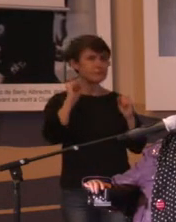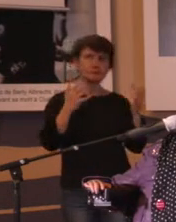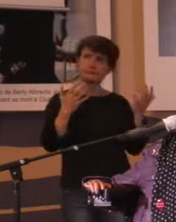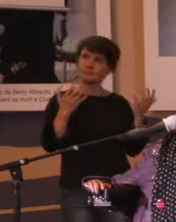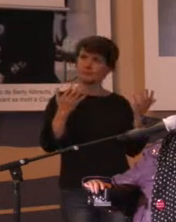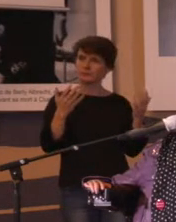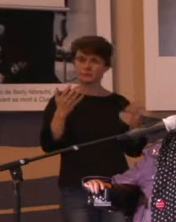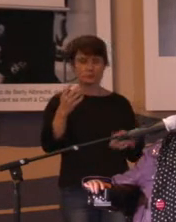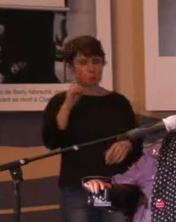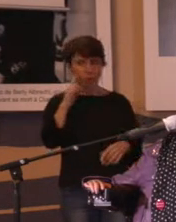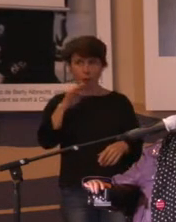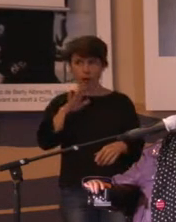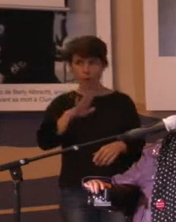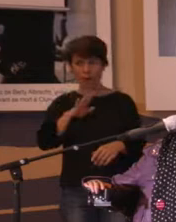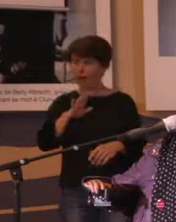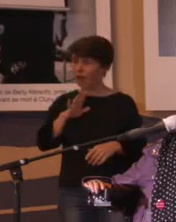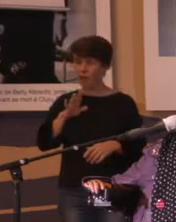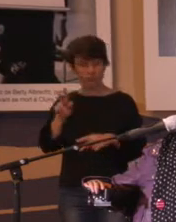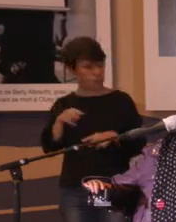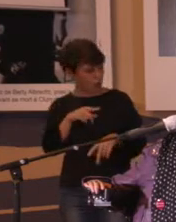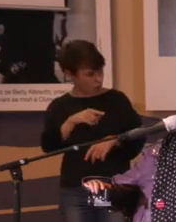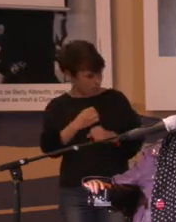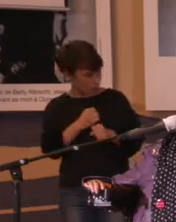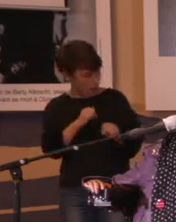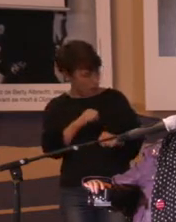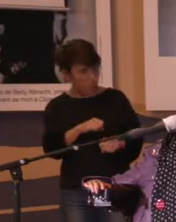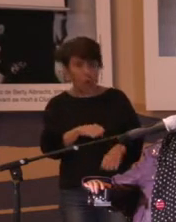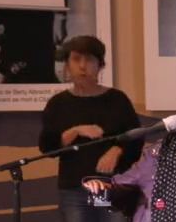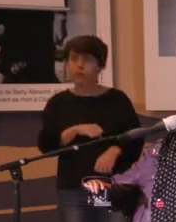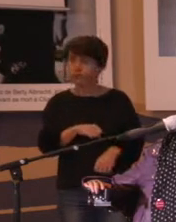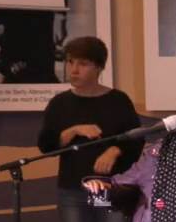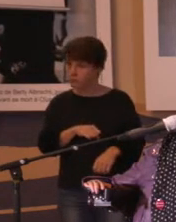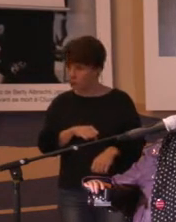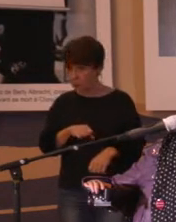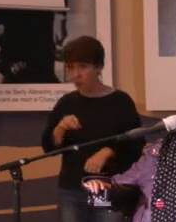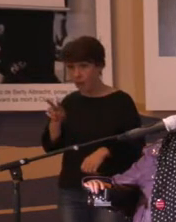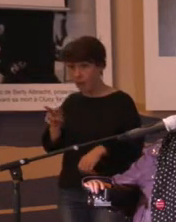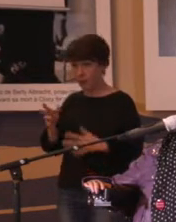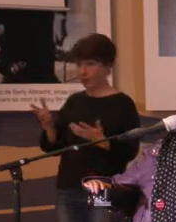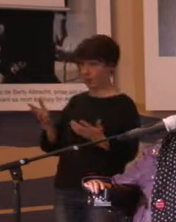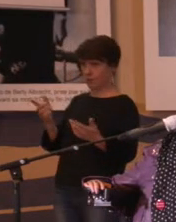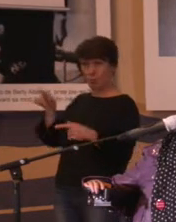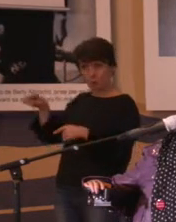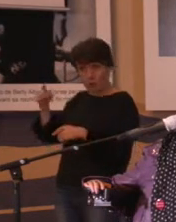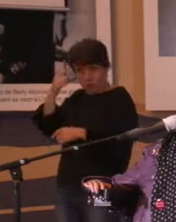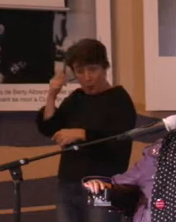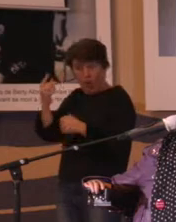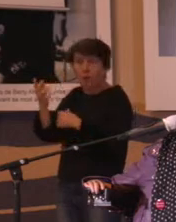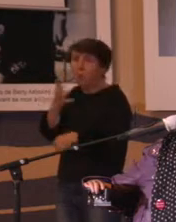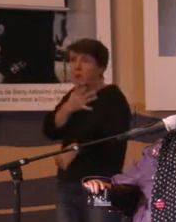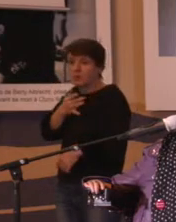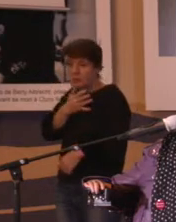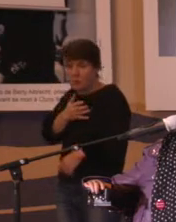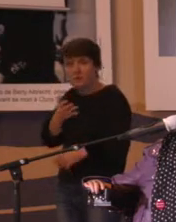je travaillais, quoi. Il avait pas en colère, mais il avait peur pour moi. Et c'est aussi dans la